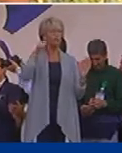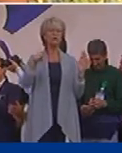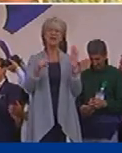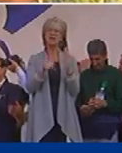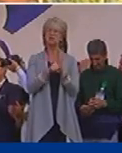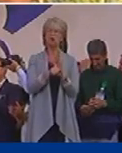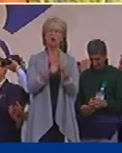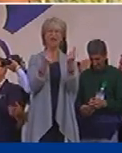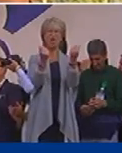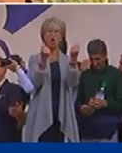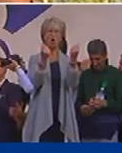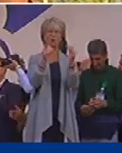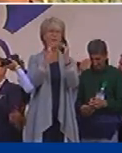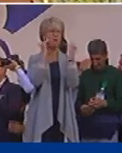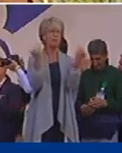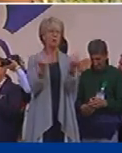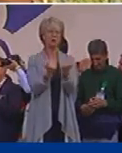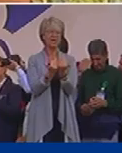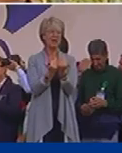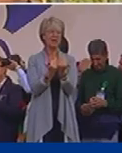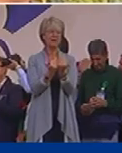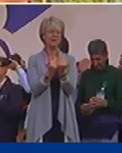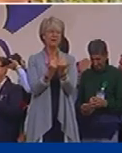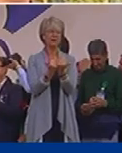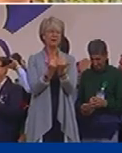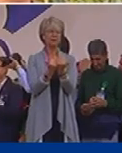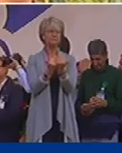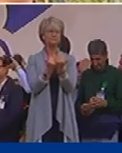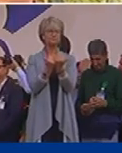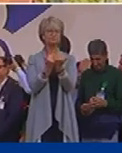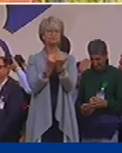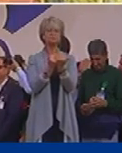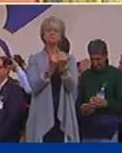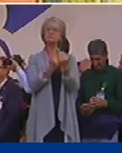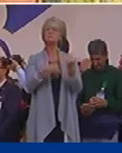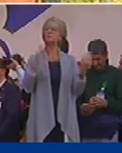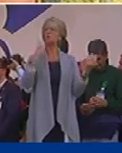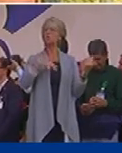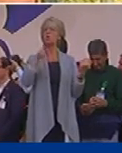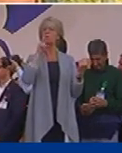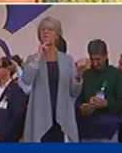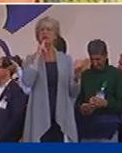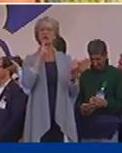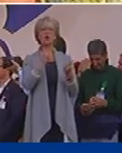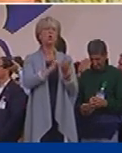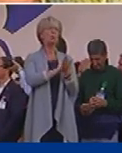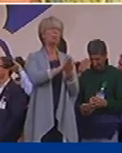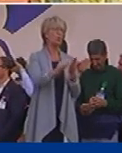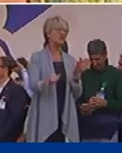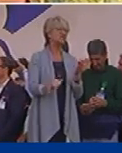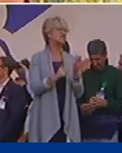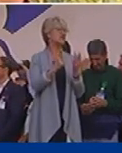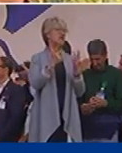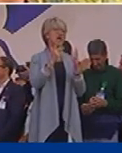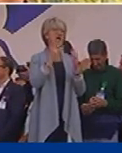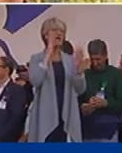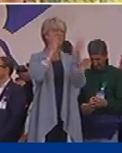dell'economia mondiale. E poi il fenomeno va da Vespa a parlare di pulizia e trasparenza.